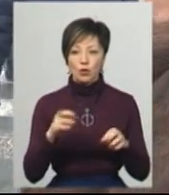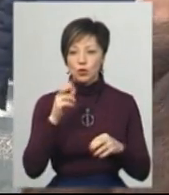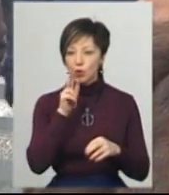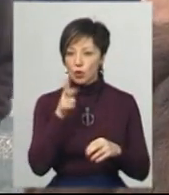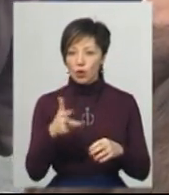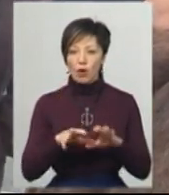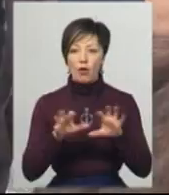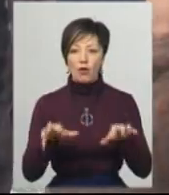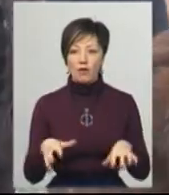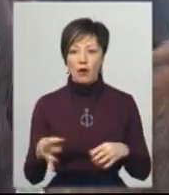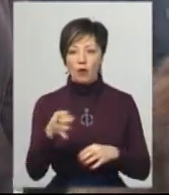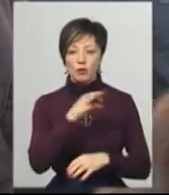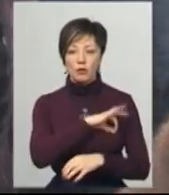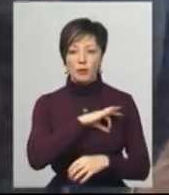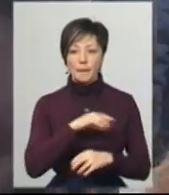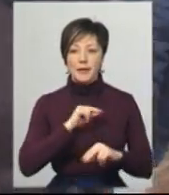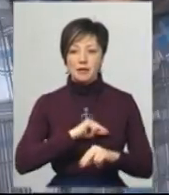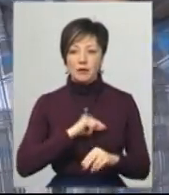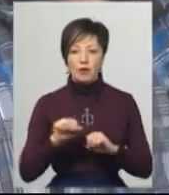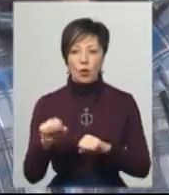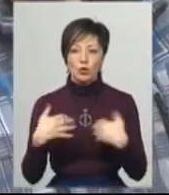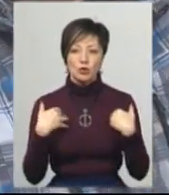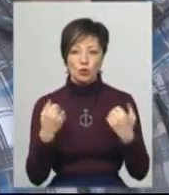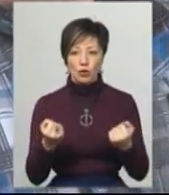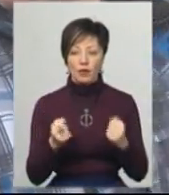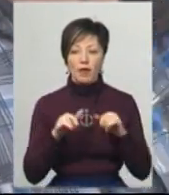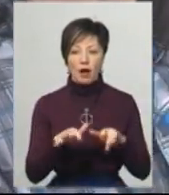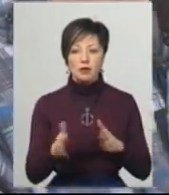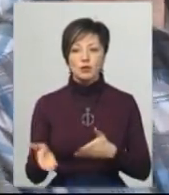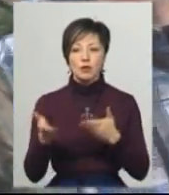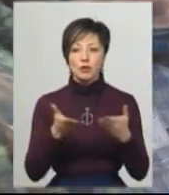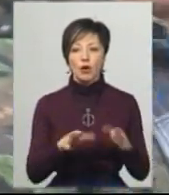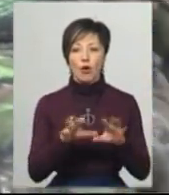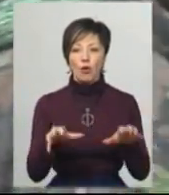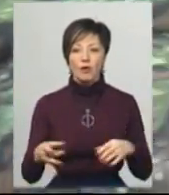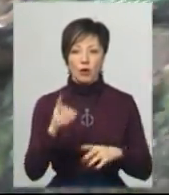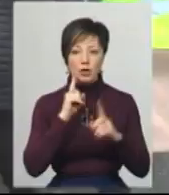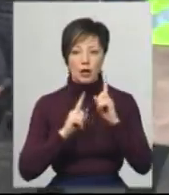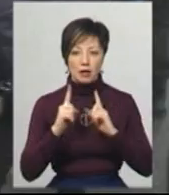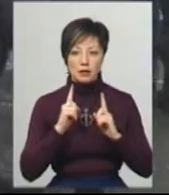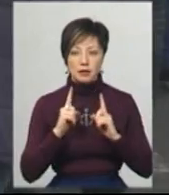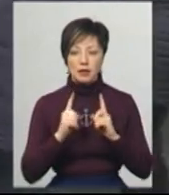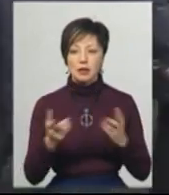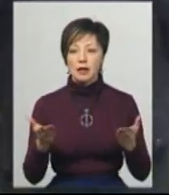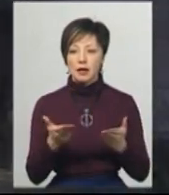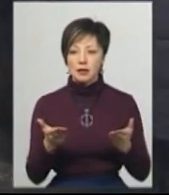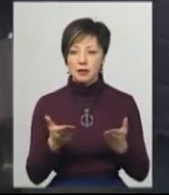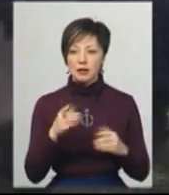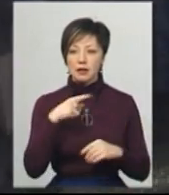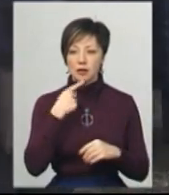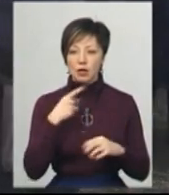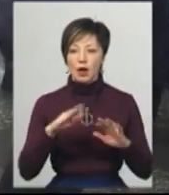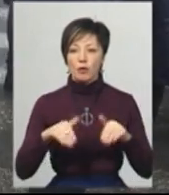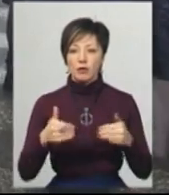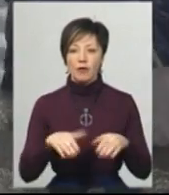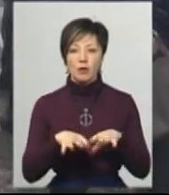словами голови районної профспілки працівників охорони здоров'я Юрія Сторожука, на акцію запросили голову районної ради Михайла Яснюка, який, каже Юрій Сторожук,